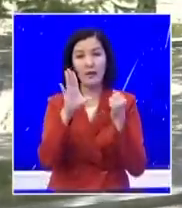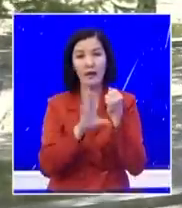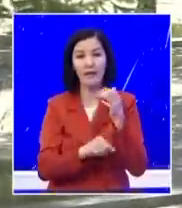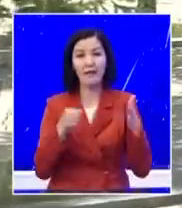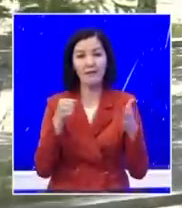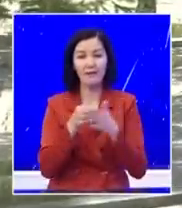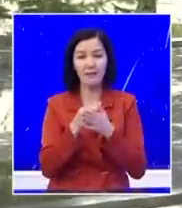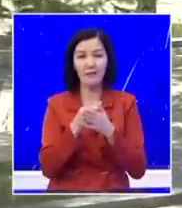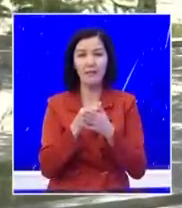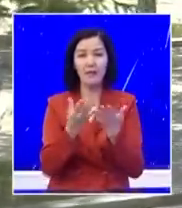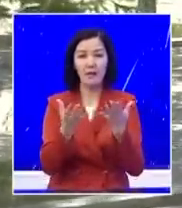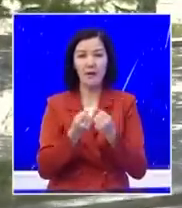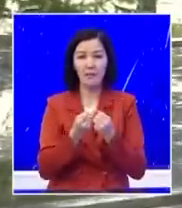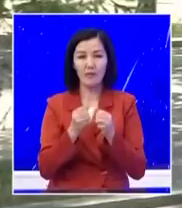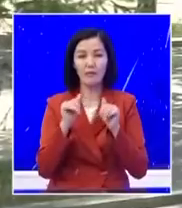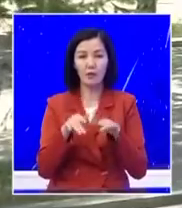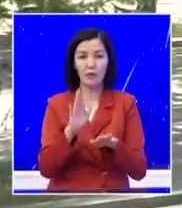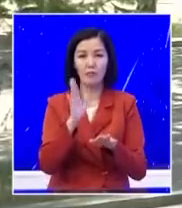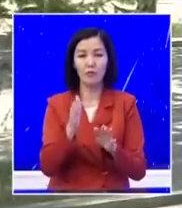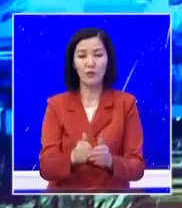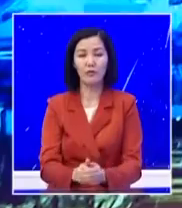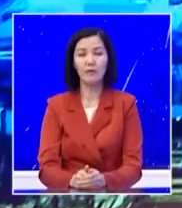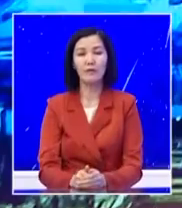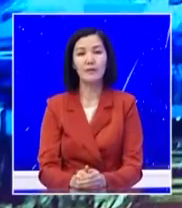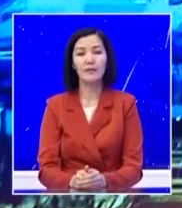Азиза Ғазезқызы, Ринат Өтеев, Нұрсұлтан.